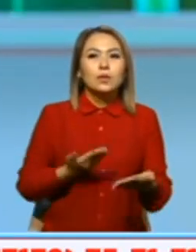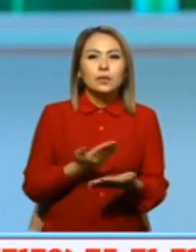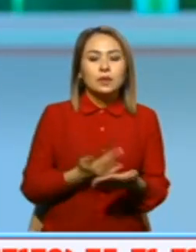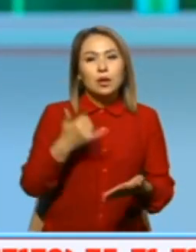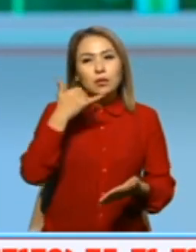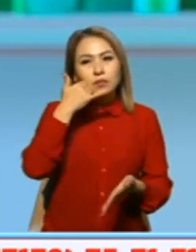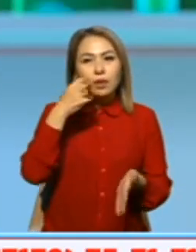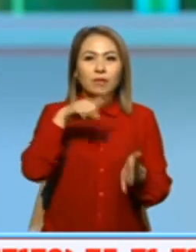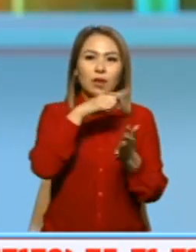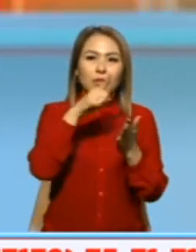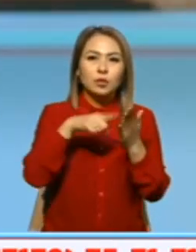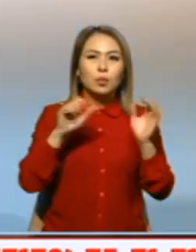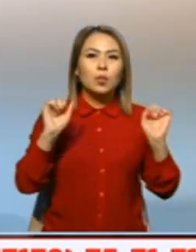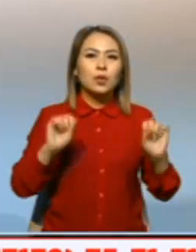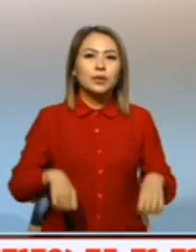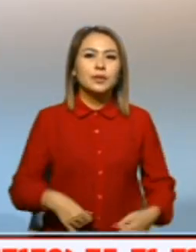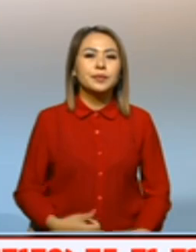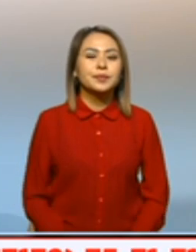желісіне сауал жолдаңыздар.